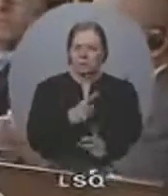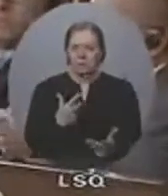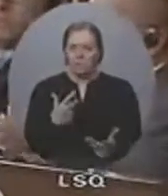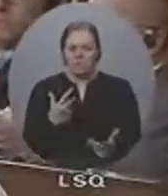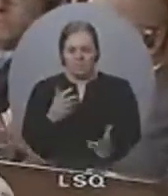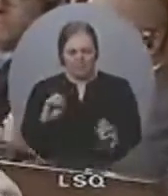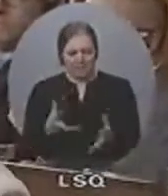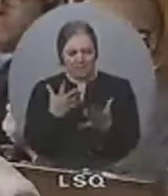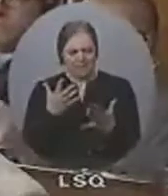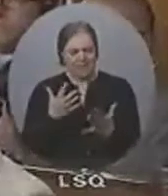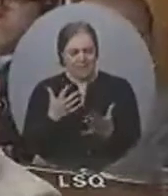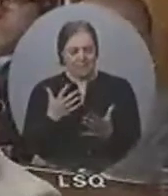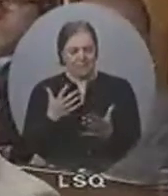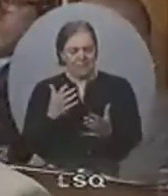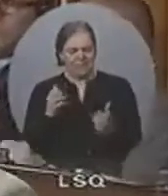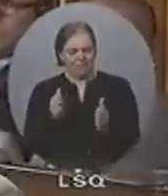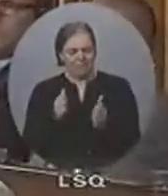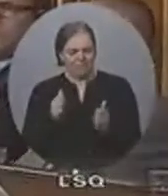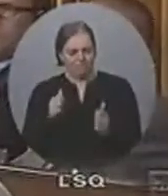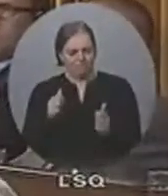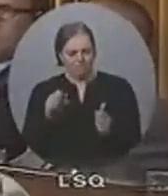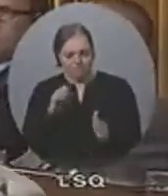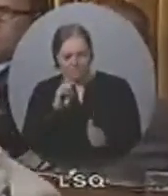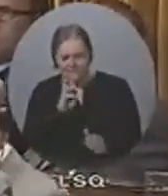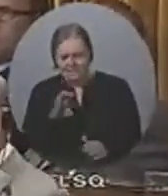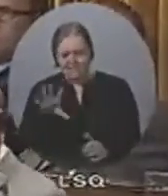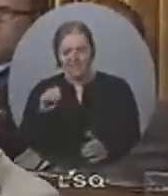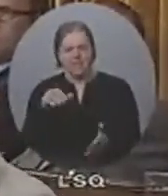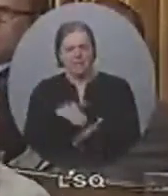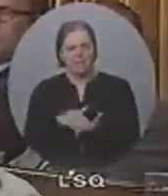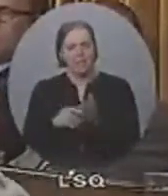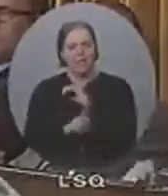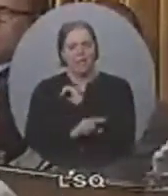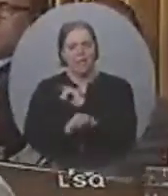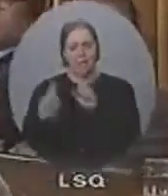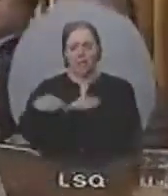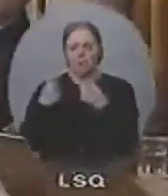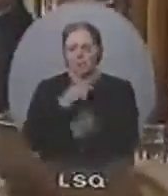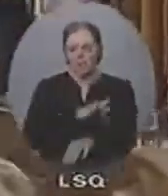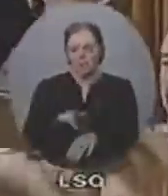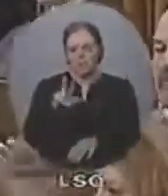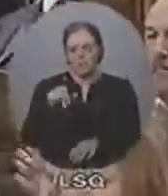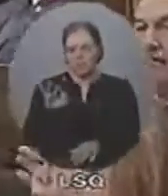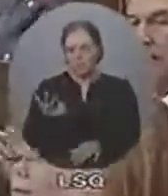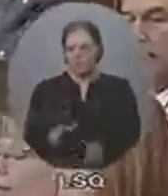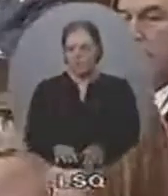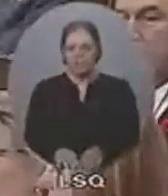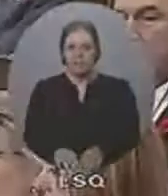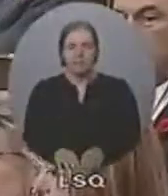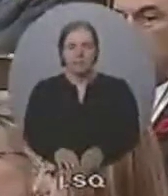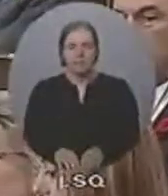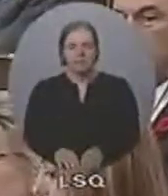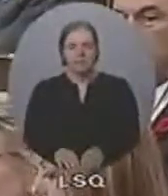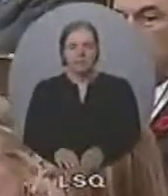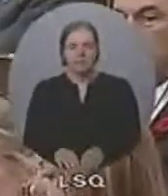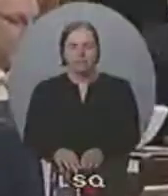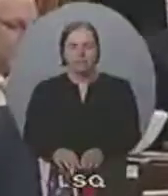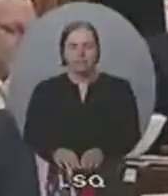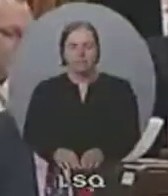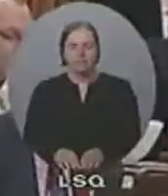avec 650 000 emplois depuis juillet 2009. The honourable member for Burnaby, New